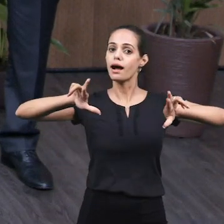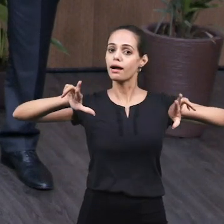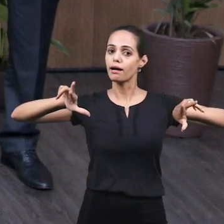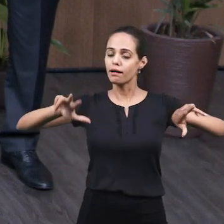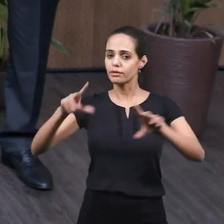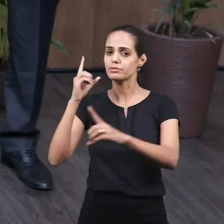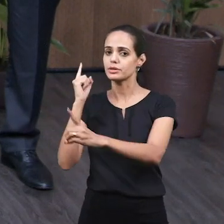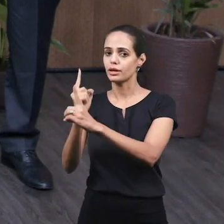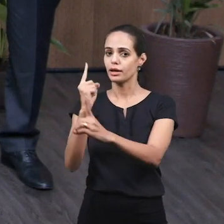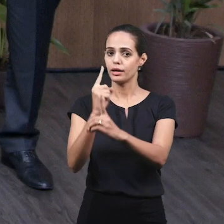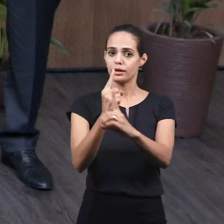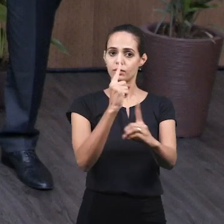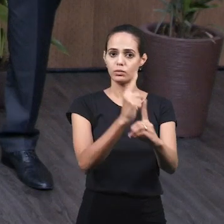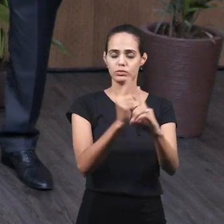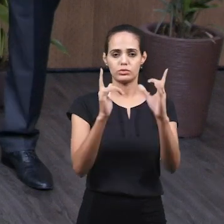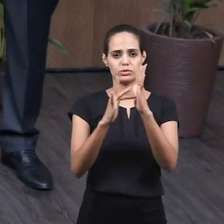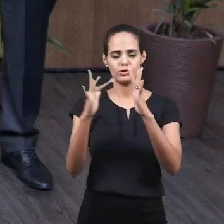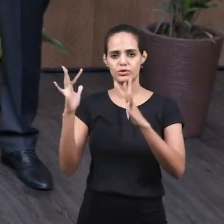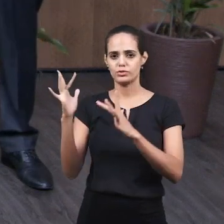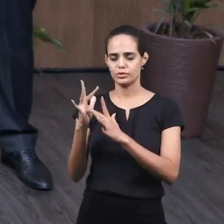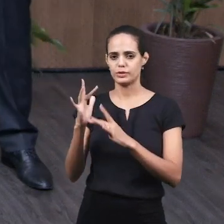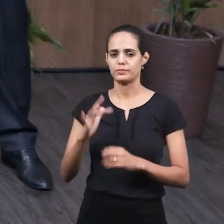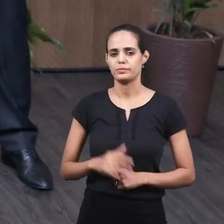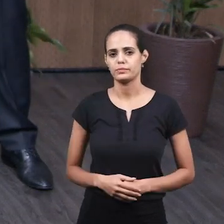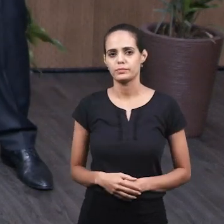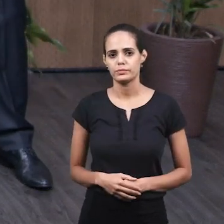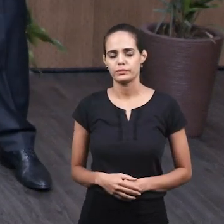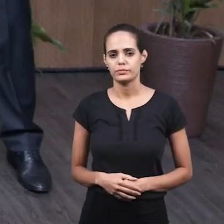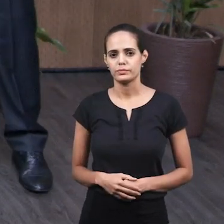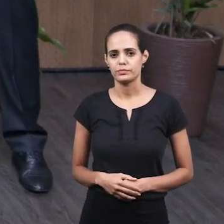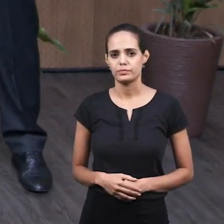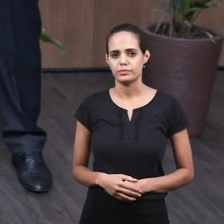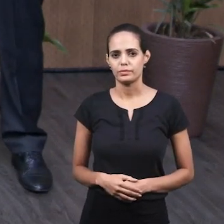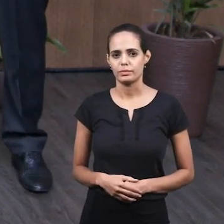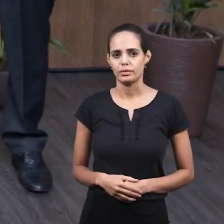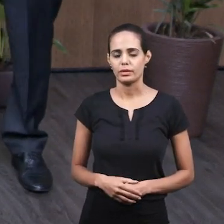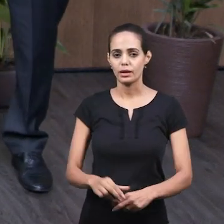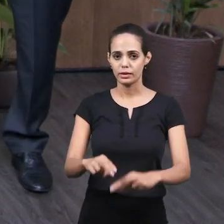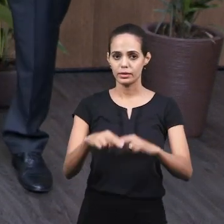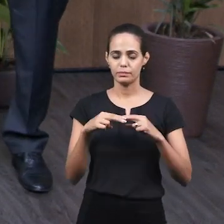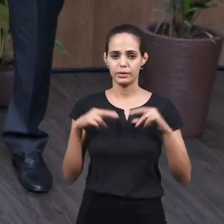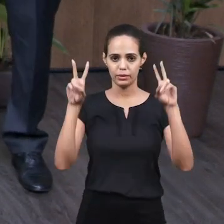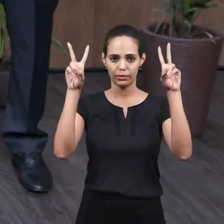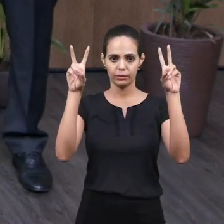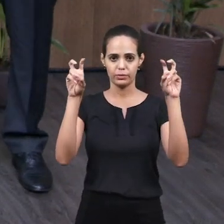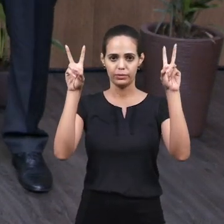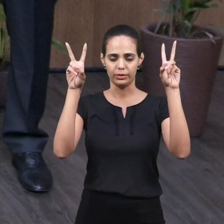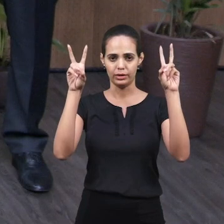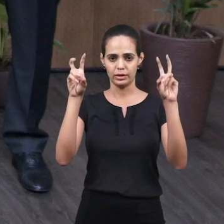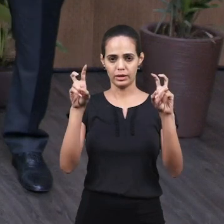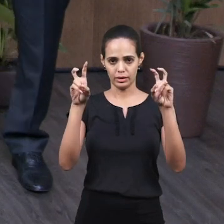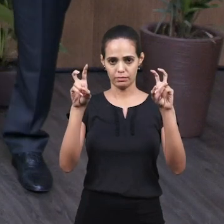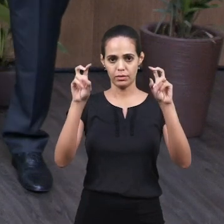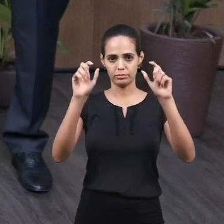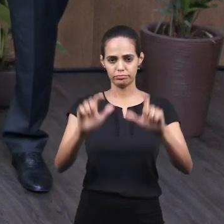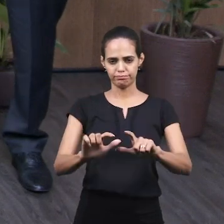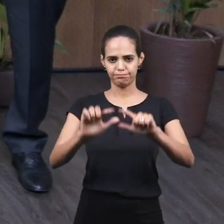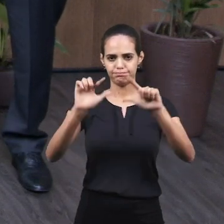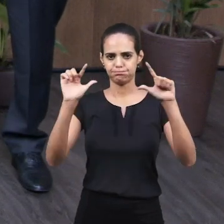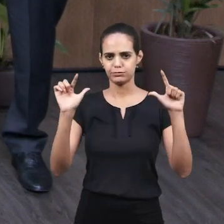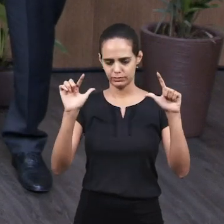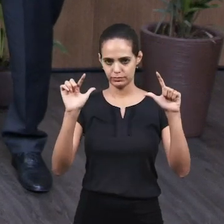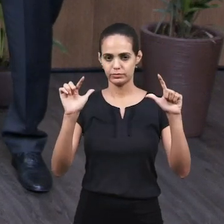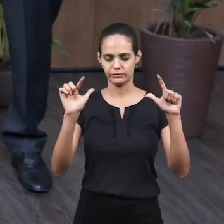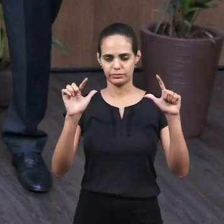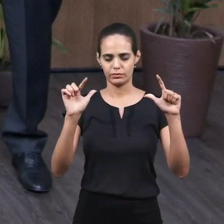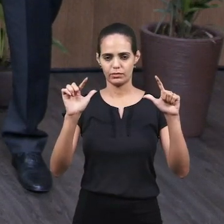avec le Seigneur Jésus. Et à travers de cette thématique, nous allons mettre en évidence les diverses rencontres